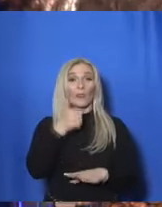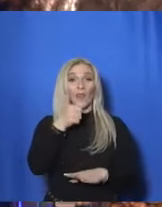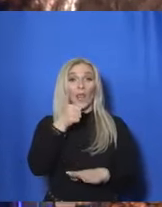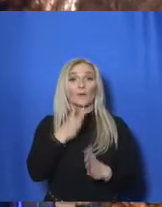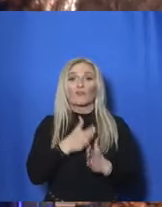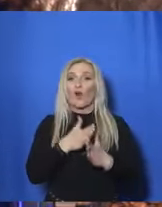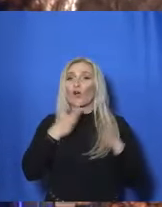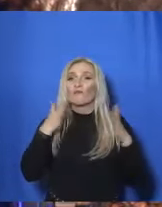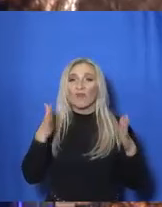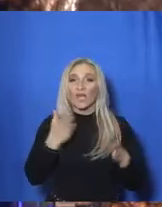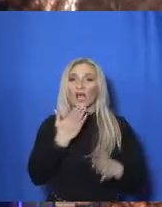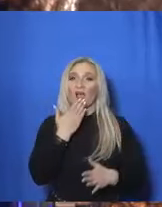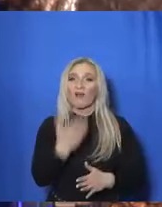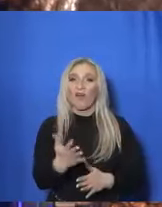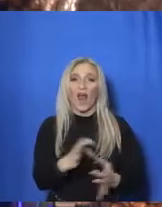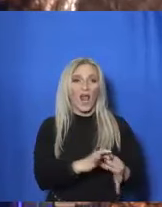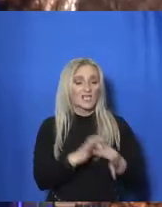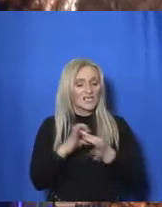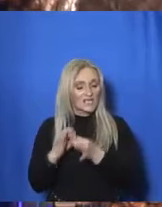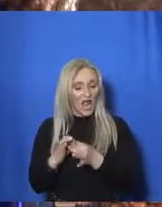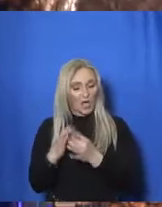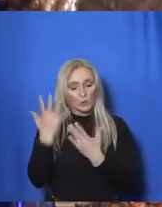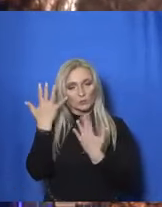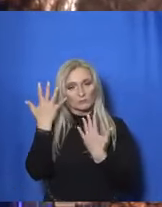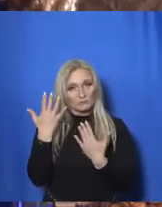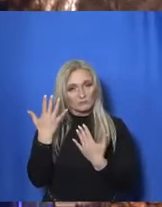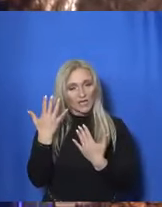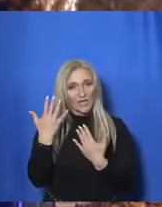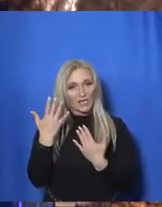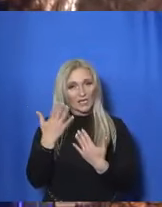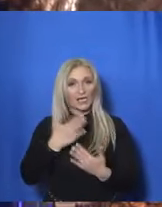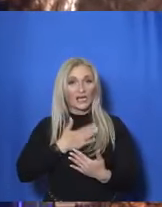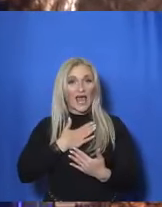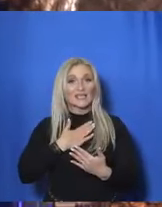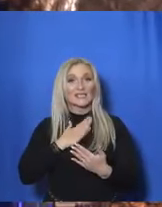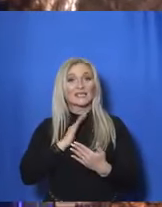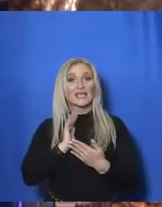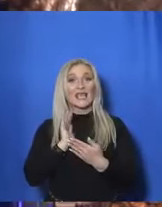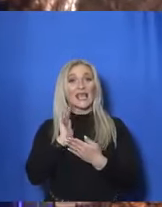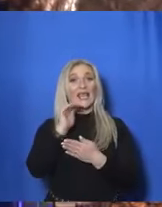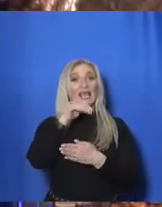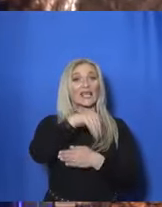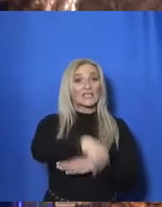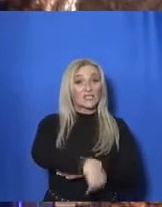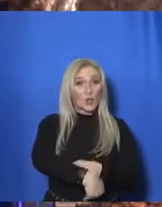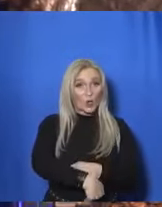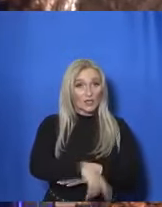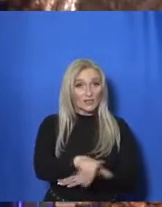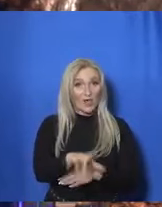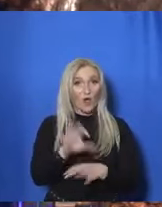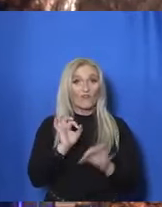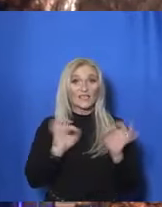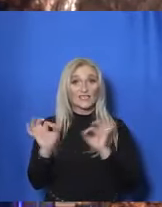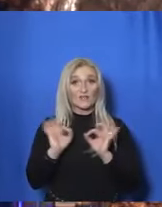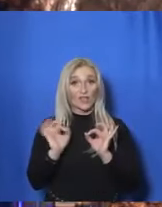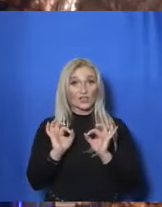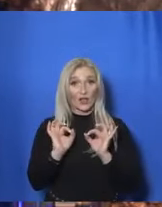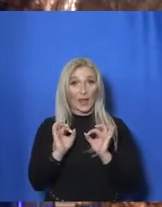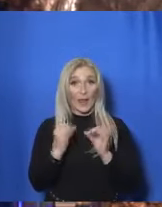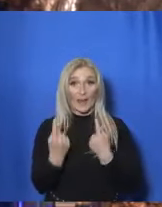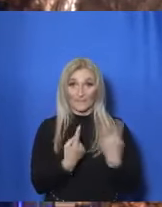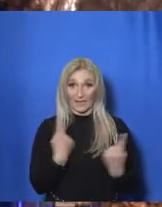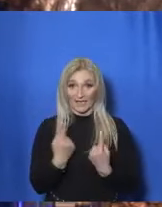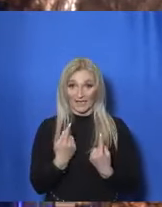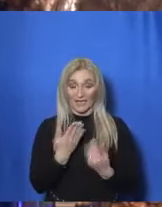Najprije velika hvala na stalnom uračunavanju i nas sa istoka za ovakve svečane prigode. Hvala na